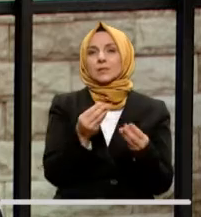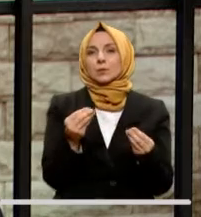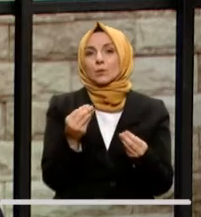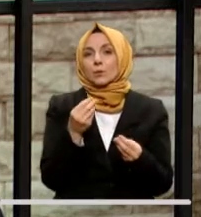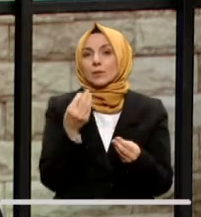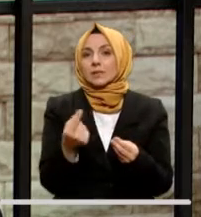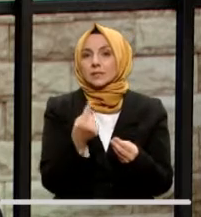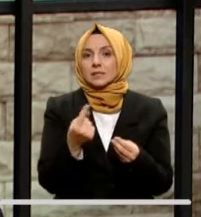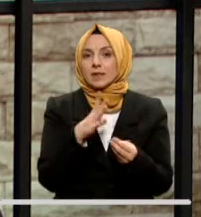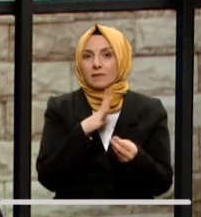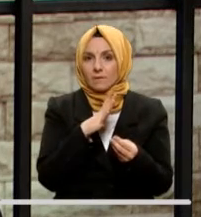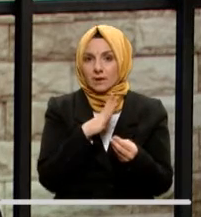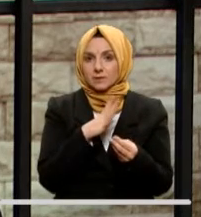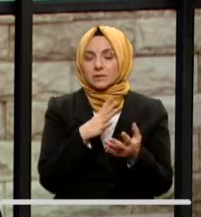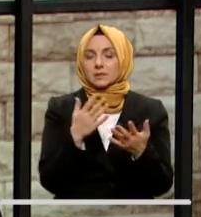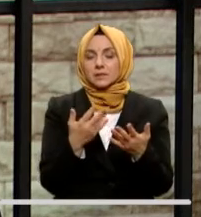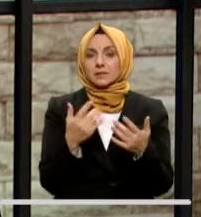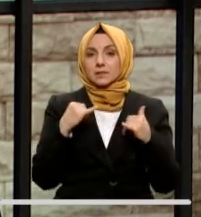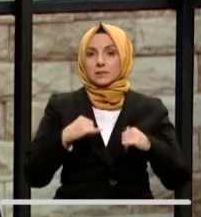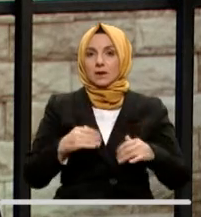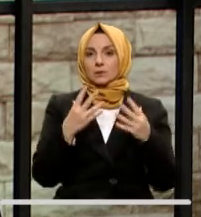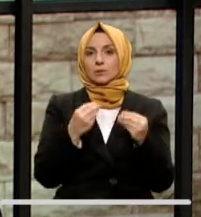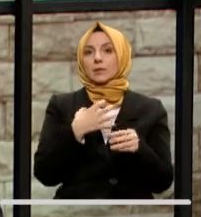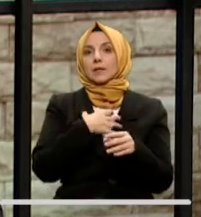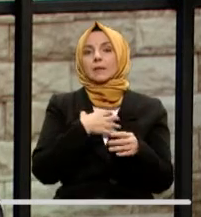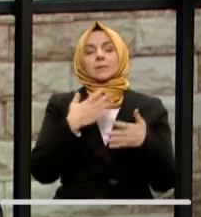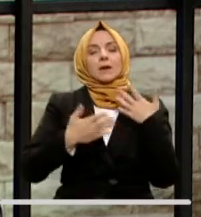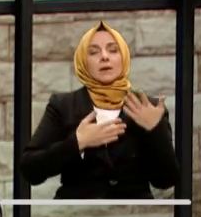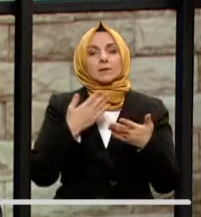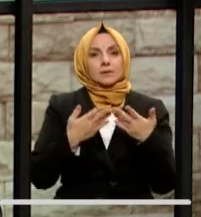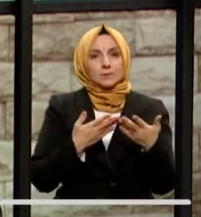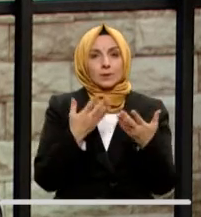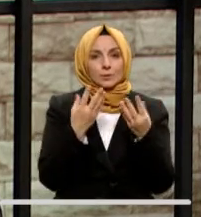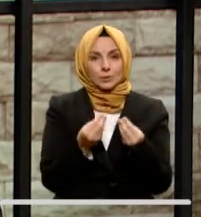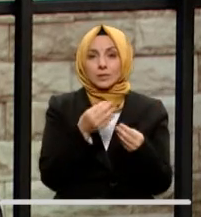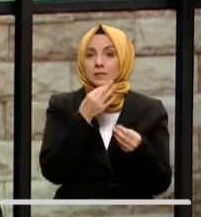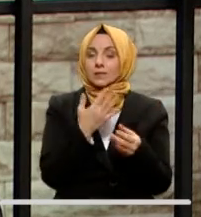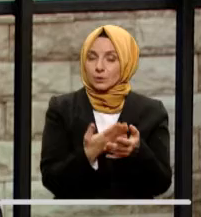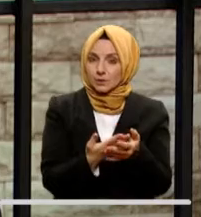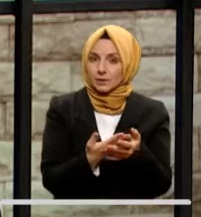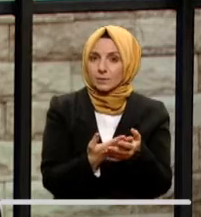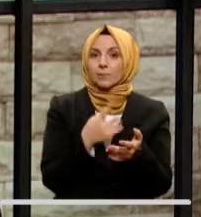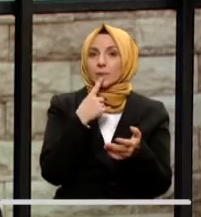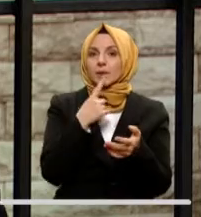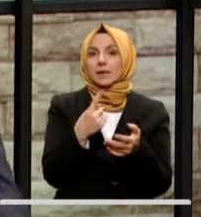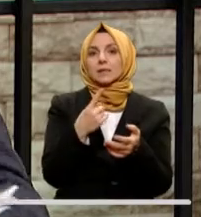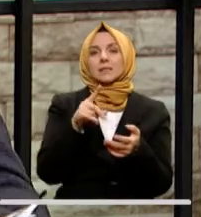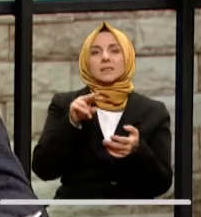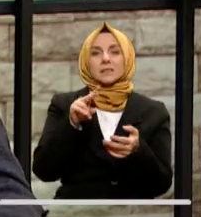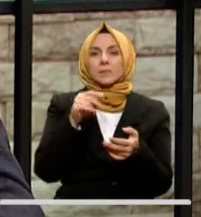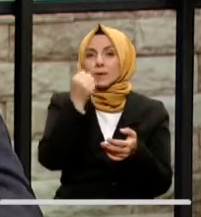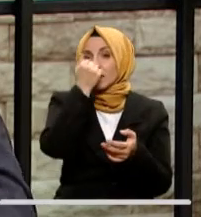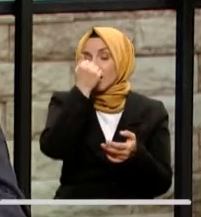teşekkür ederim rahat bir şekilde kendimizi ifade etme fırsatı olacak zannediyorum dediğiniz şekilde kan tek kaynağı insan